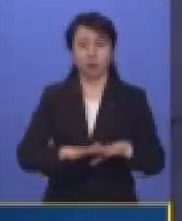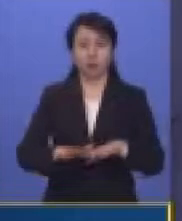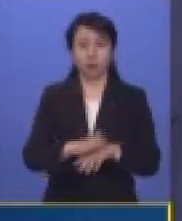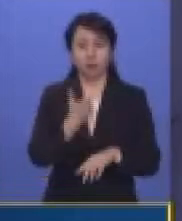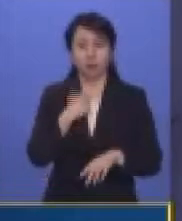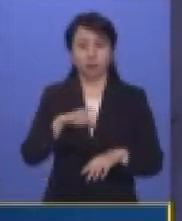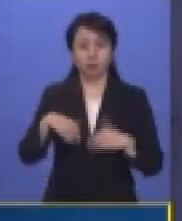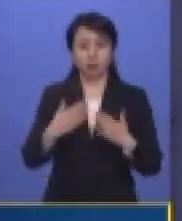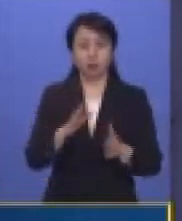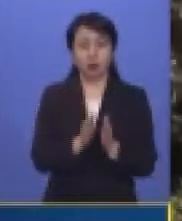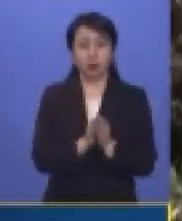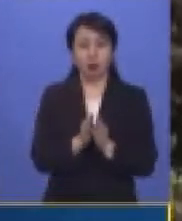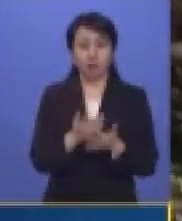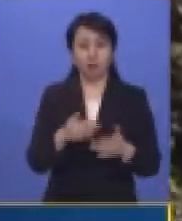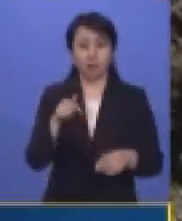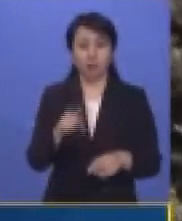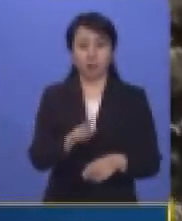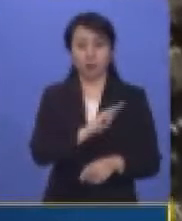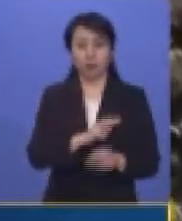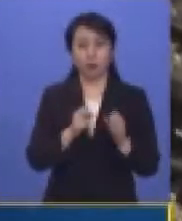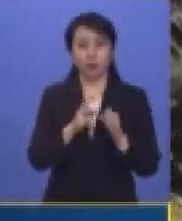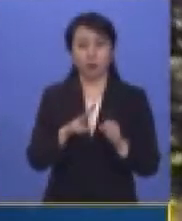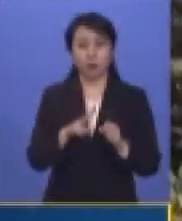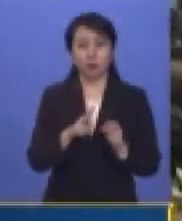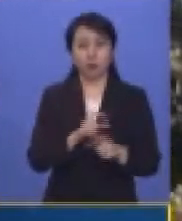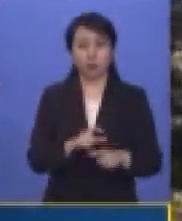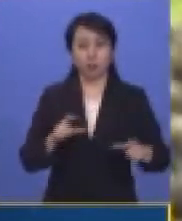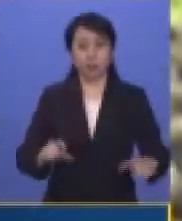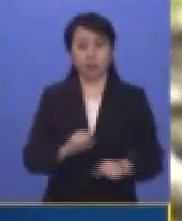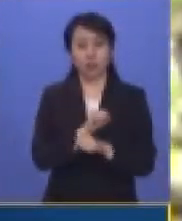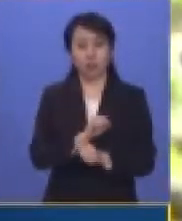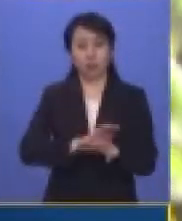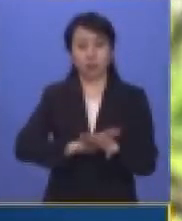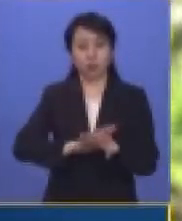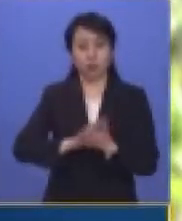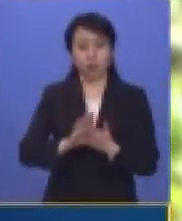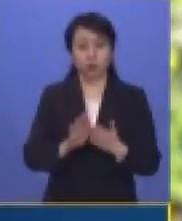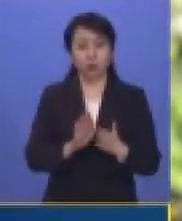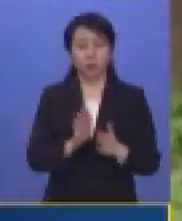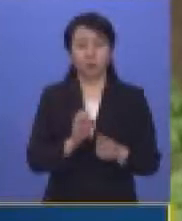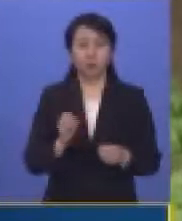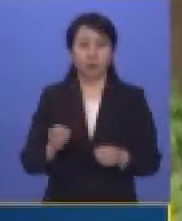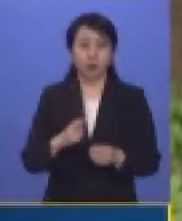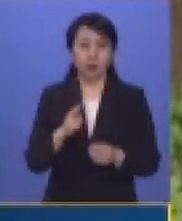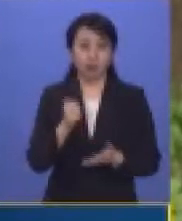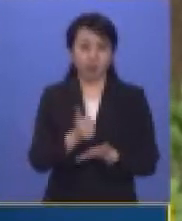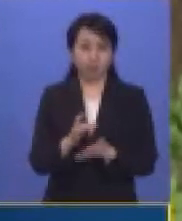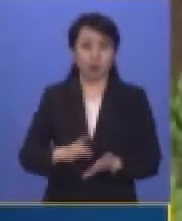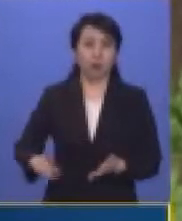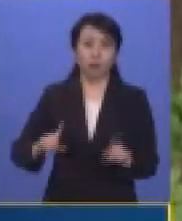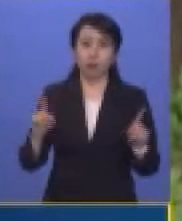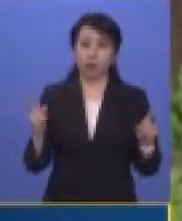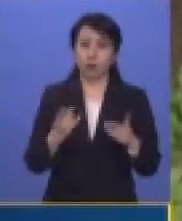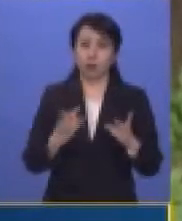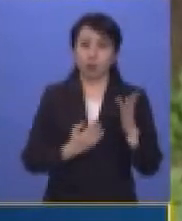себестоимости обеспечивать овощами. Здесь трудится 12 человек. Они сохраняют чистоту и убирают сорняки. Глава региона отметил, что